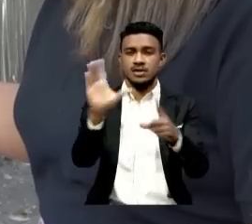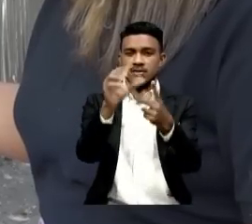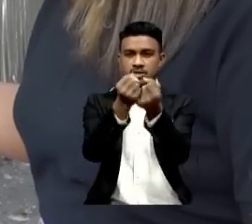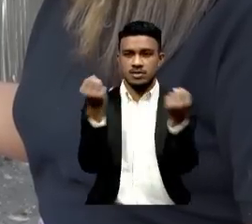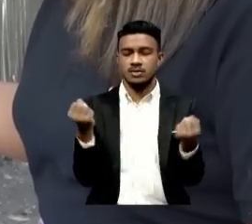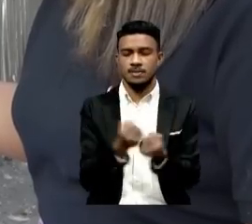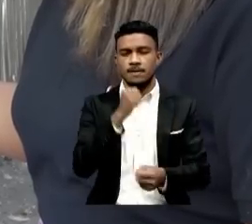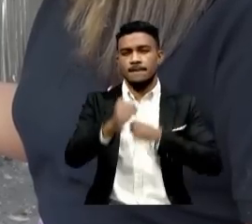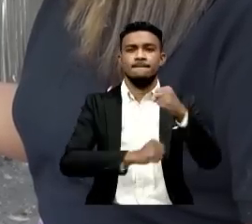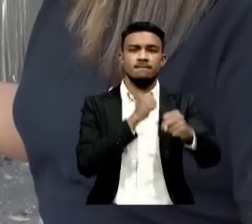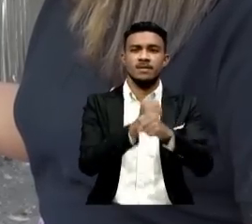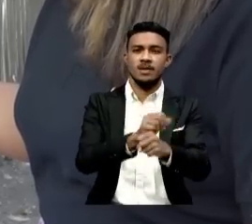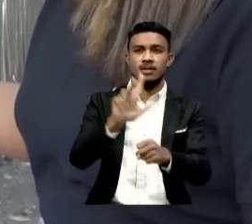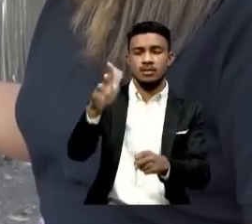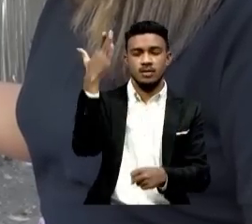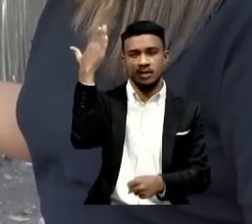tinan tulu resi